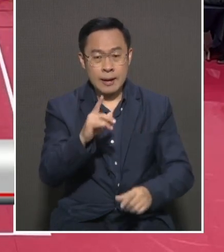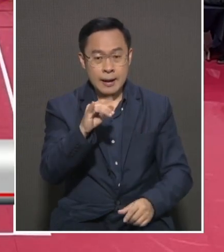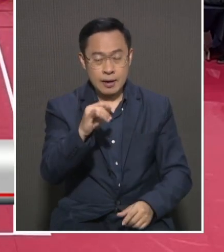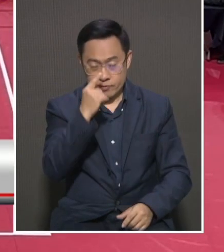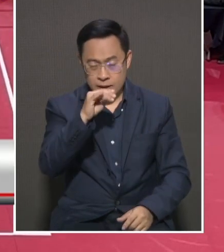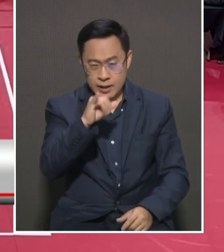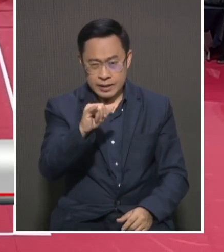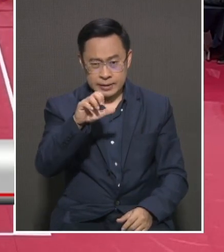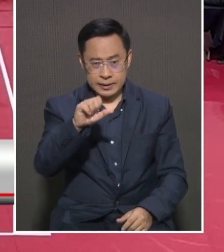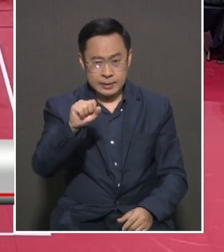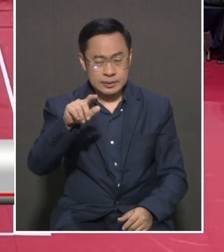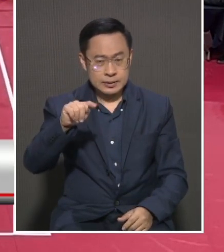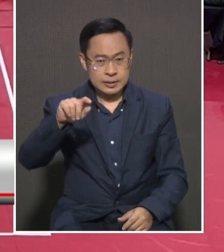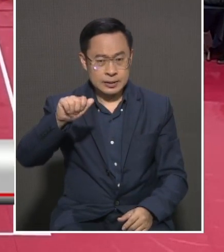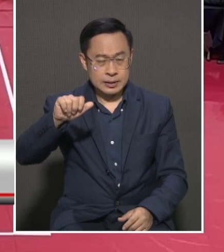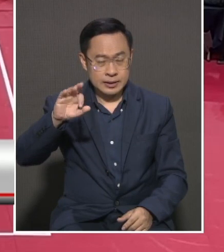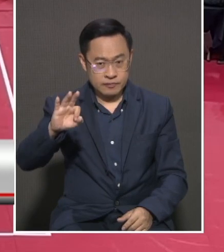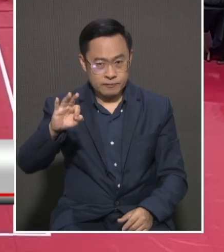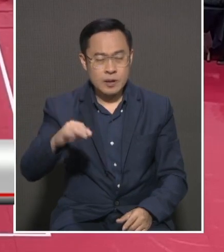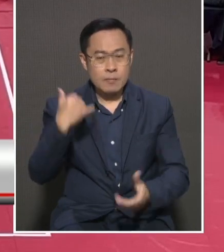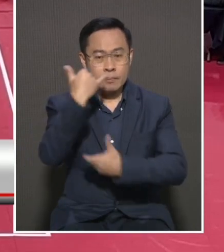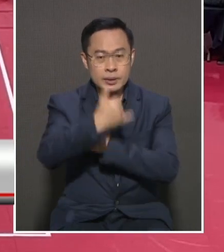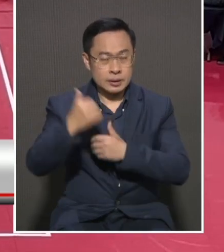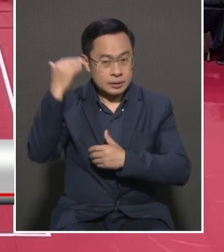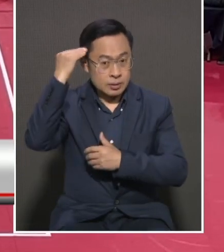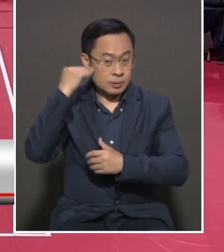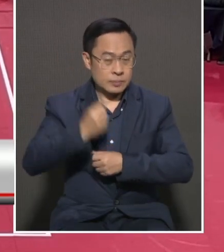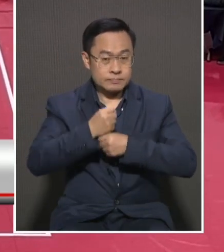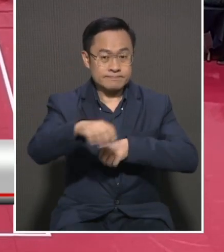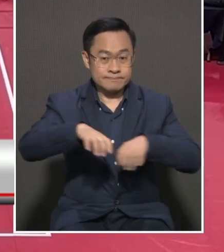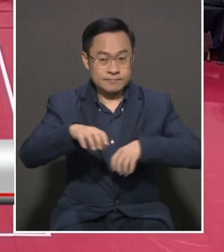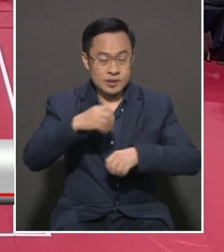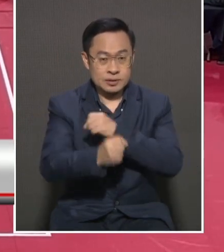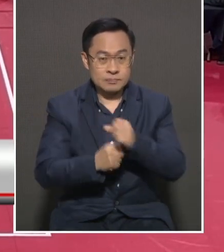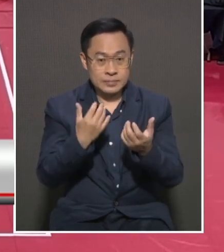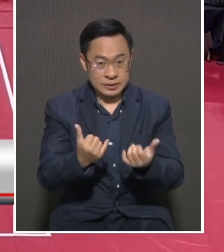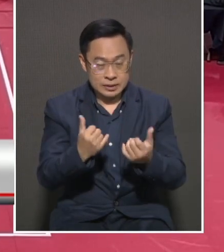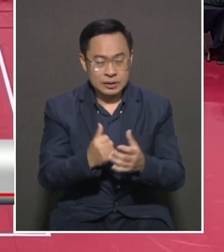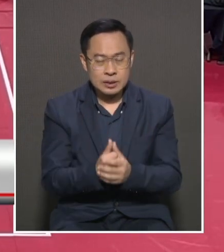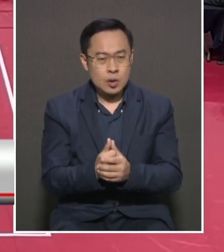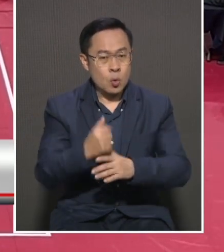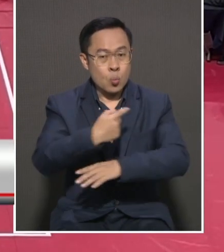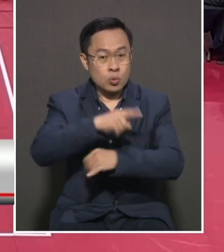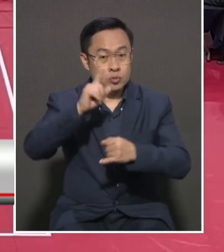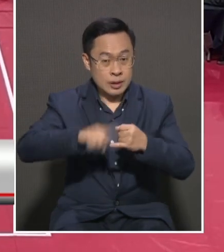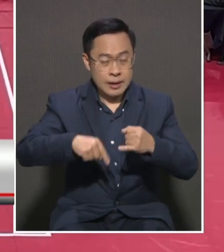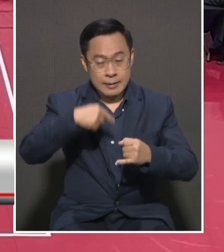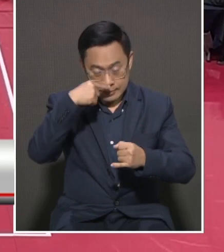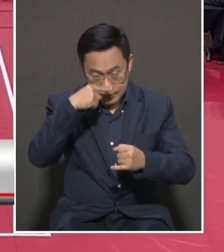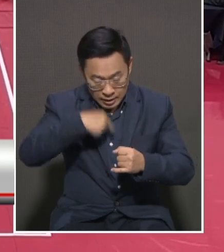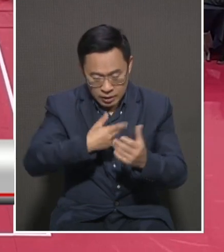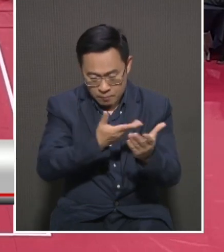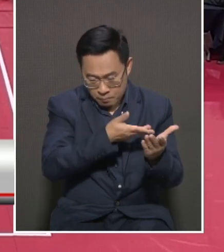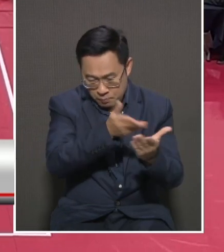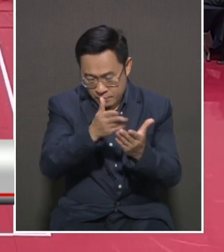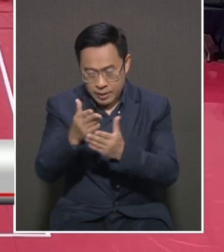Cup 2022ที่เมืองแทจอนที่เกาหลีใต้ค่ะวันสุดท้ายนะคะทัพนักตะกร้อของไทยนี่เข้ารอบชิงถึง3ประเภ